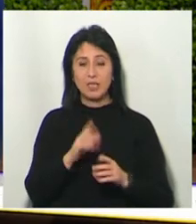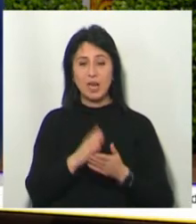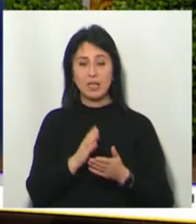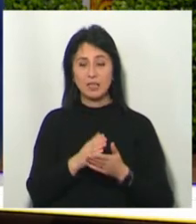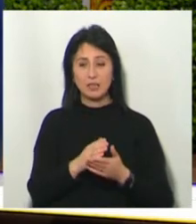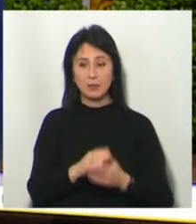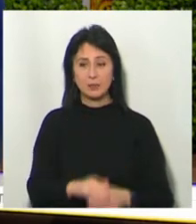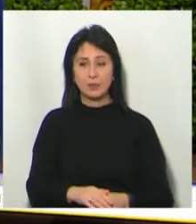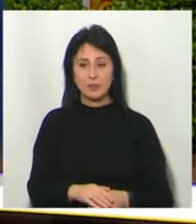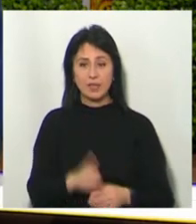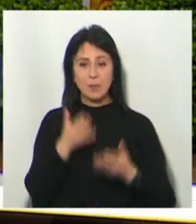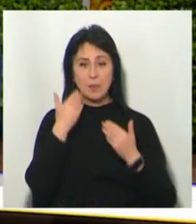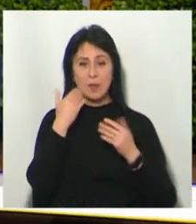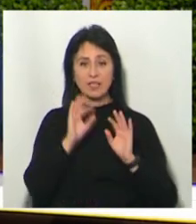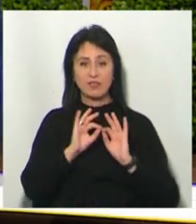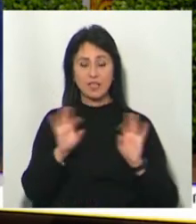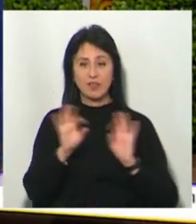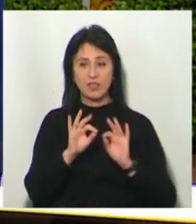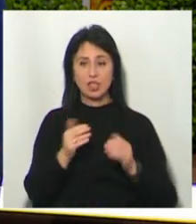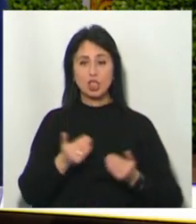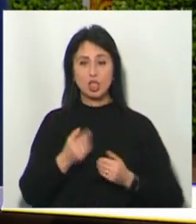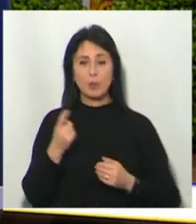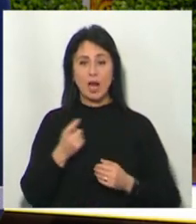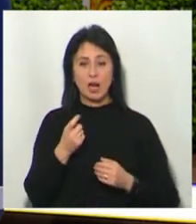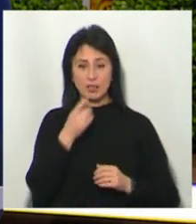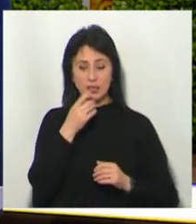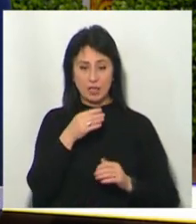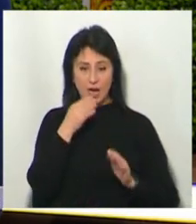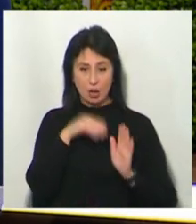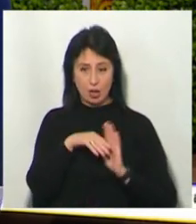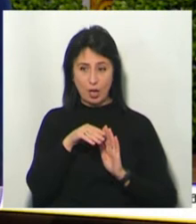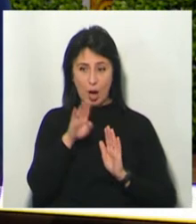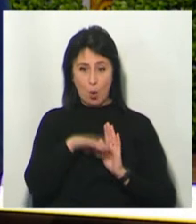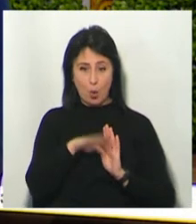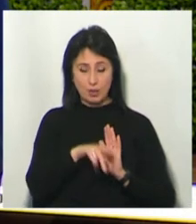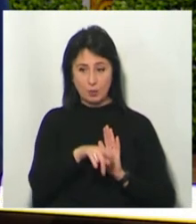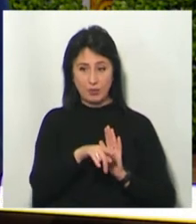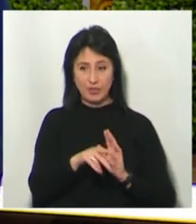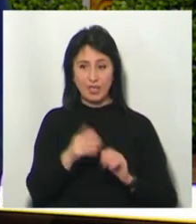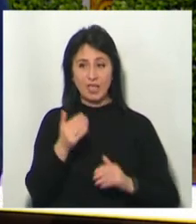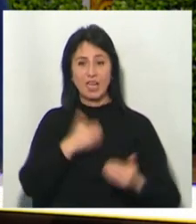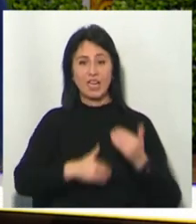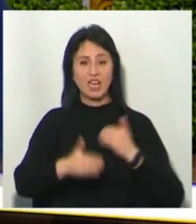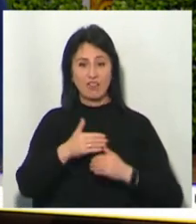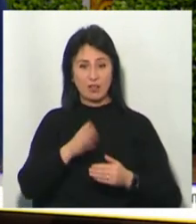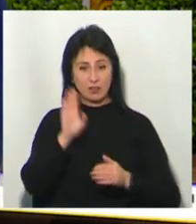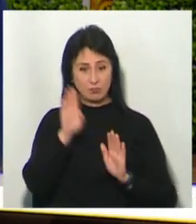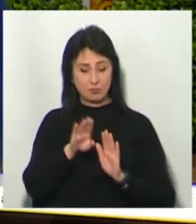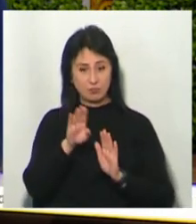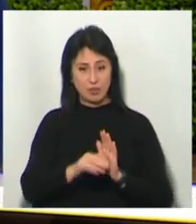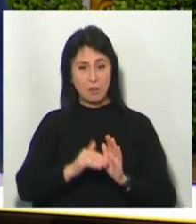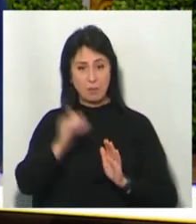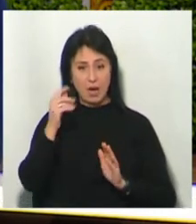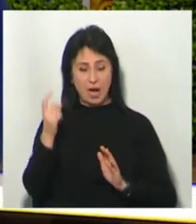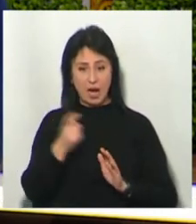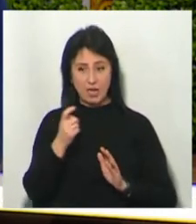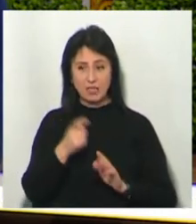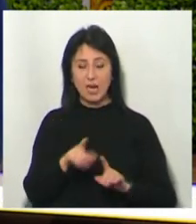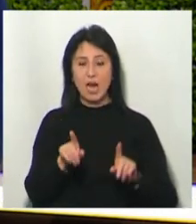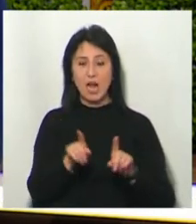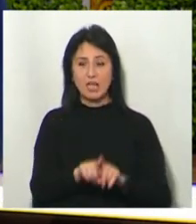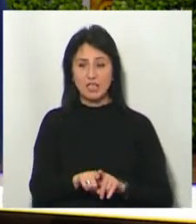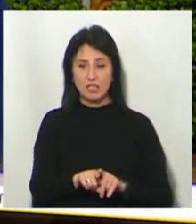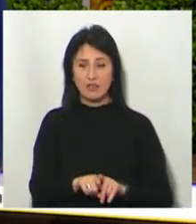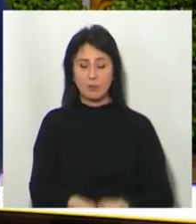არის მარტივად რო ახსნათ, ცხოვრების ხარისხის გაუარესება, ინვალიდიზაციის მაღალი ხარისხი,